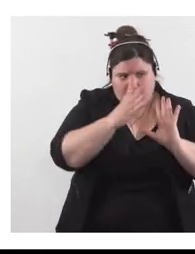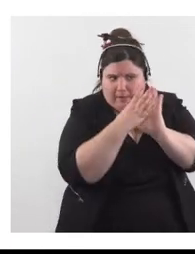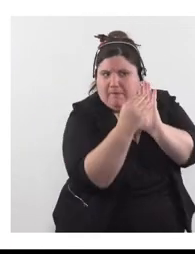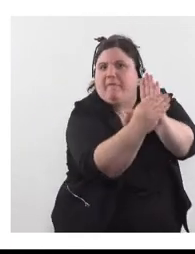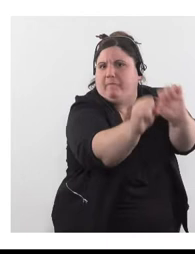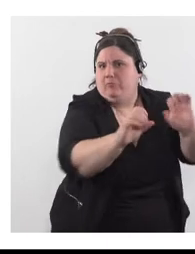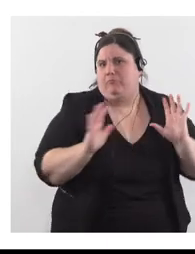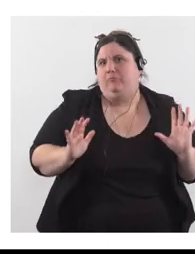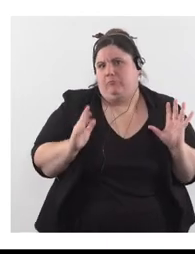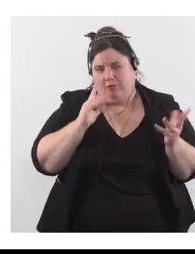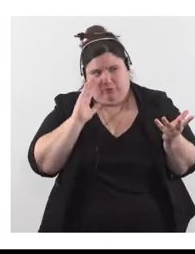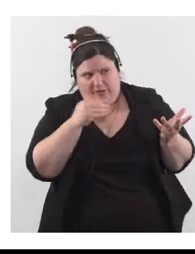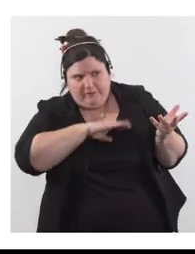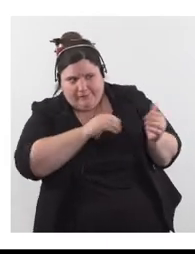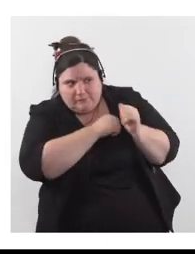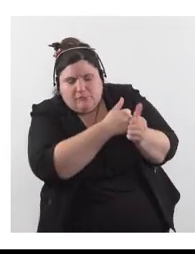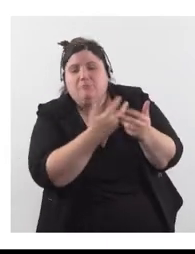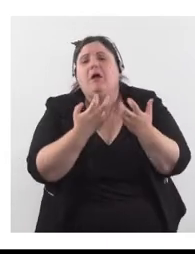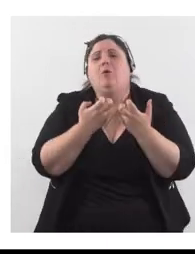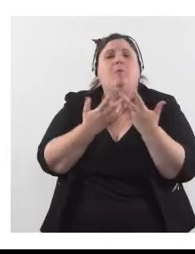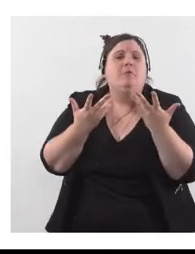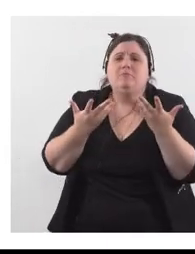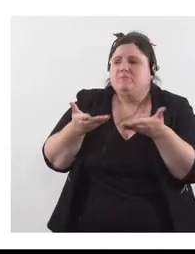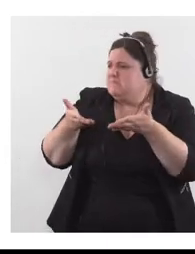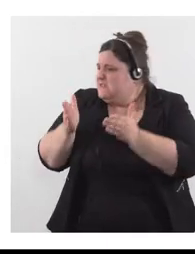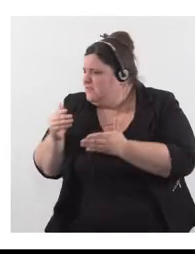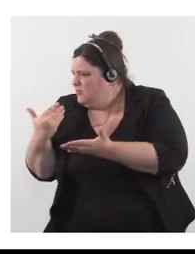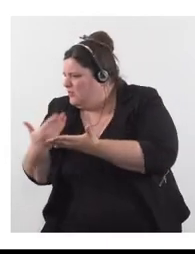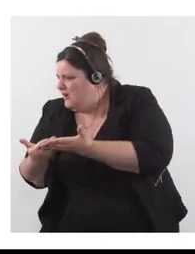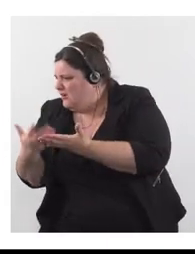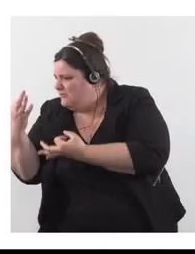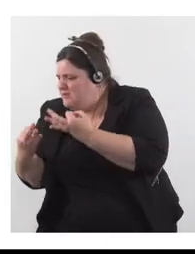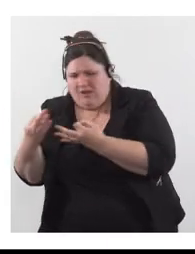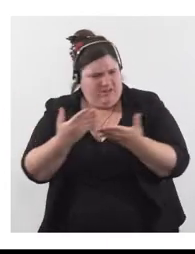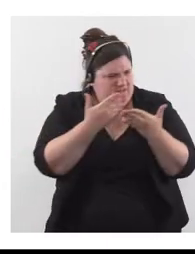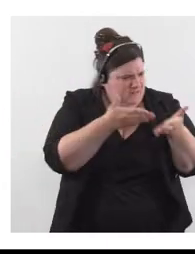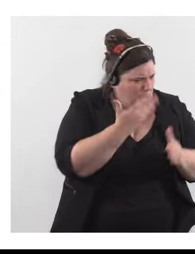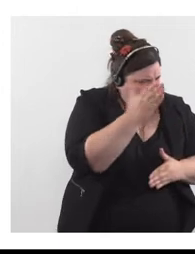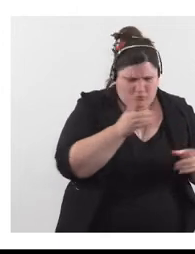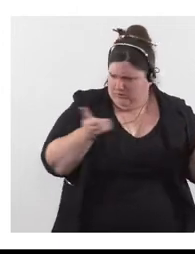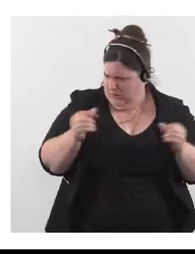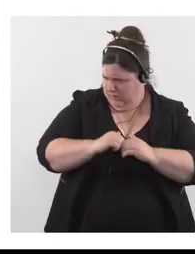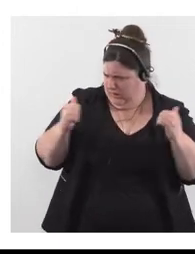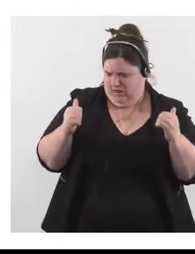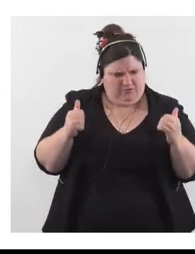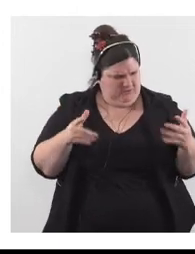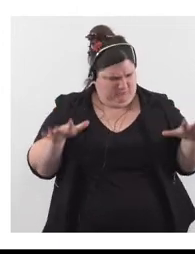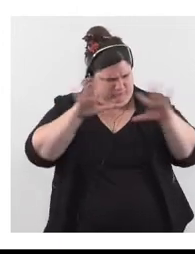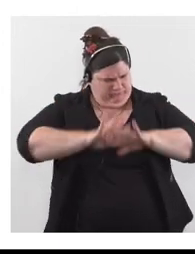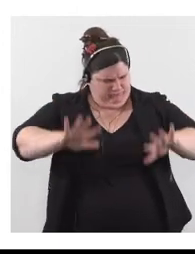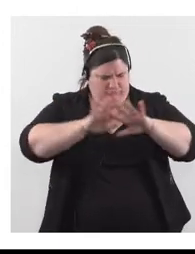sont pas claires. Il peut y avoir des jurisprudences qui sont contrastées, qui sont contraires. Et donc, nous allons en justice pour faire clarifier